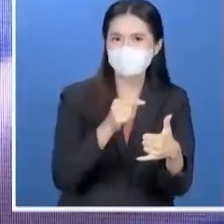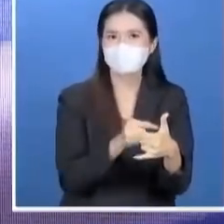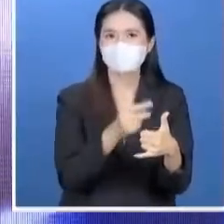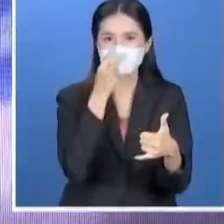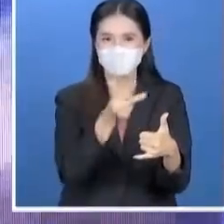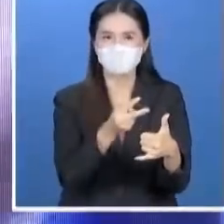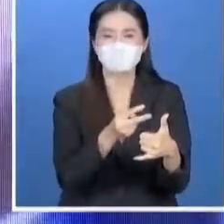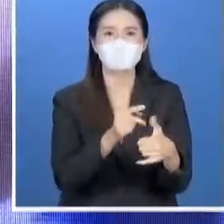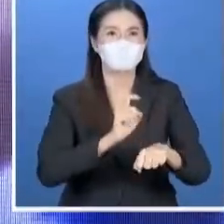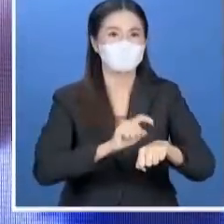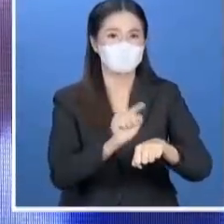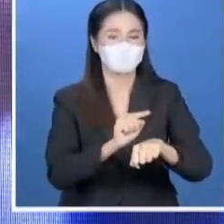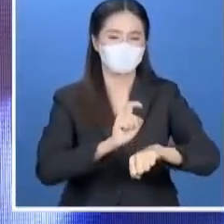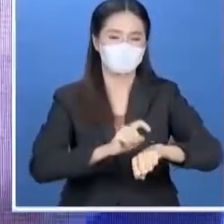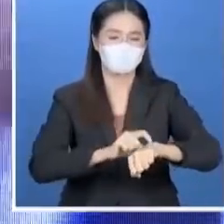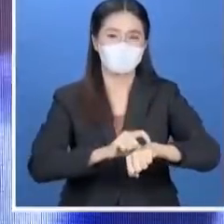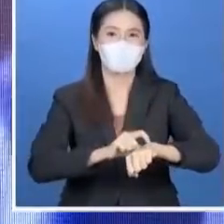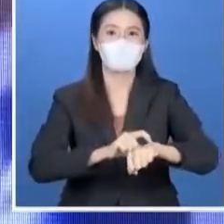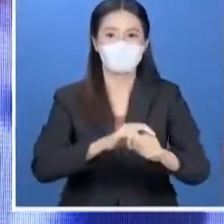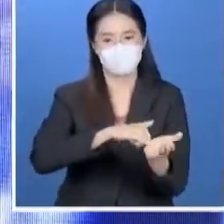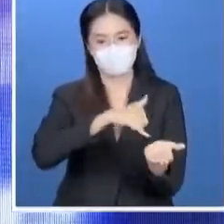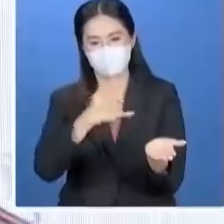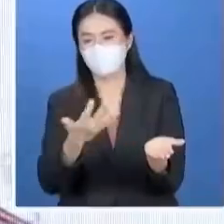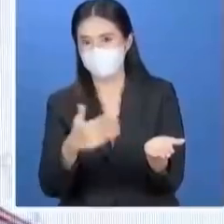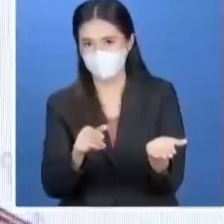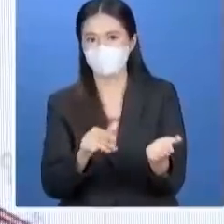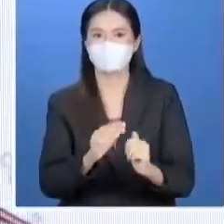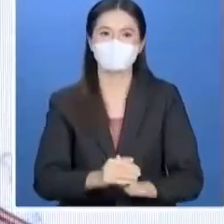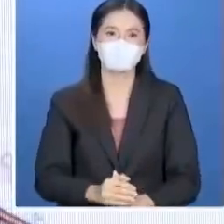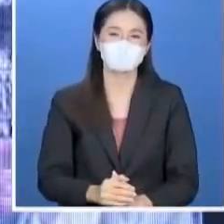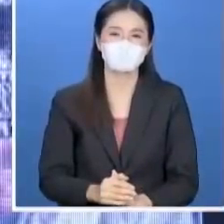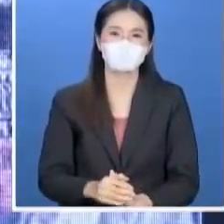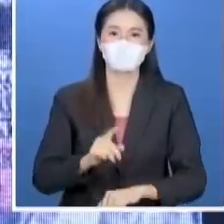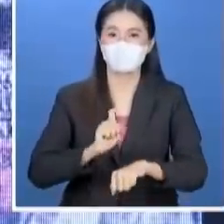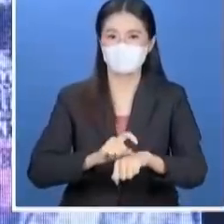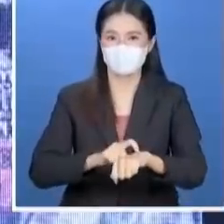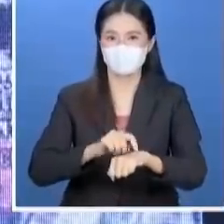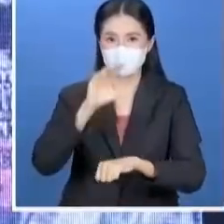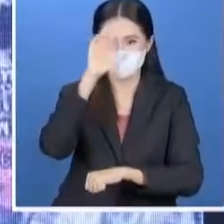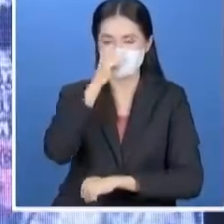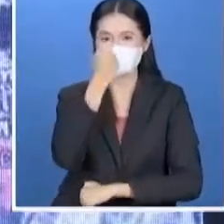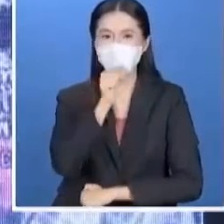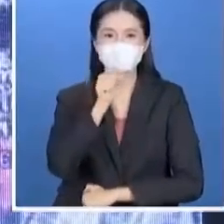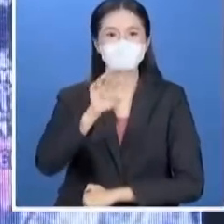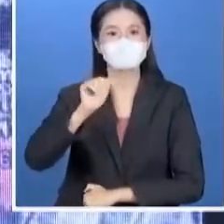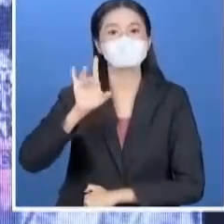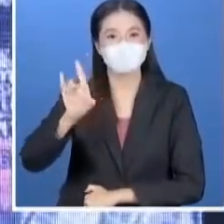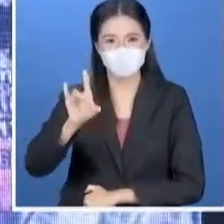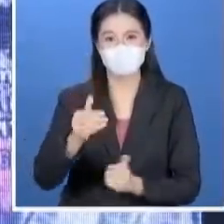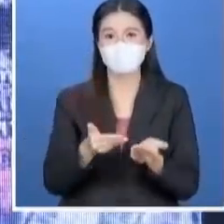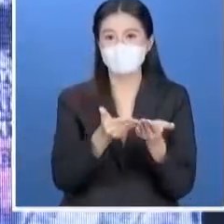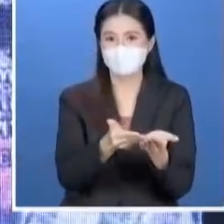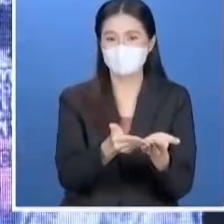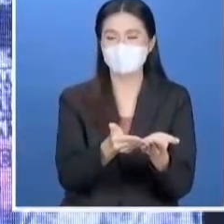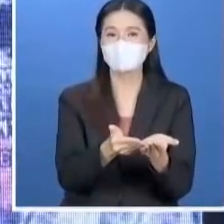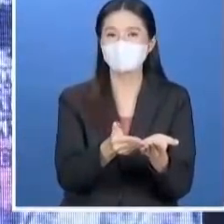อบแล้วเป็นช่วงเวลาที่ล่วงเลยเวลาเกิดเหตุมาพอสมควรแล้วจากนั้นเวลา 23:48 นาทีเรือได้จอดเ